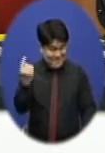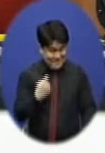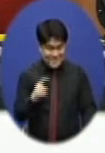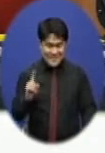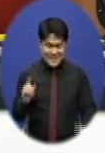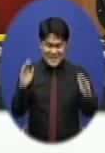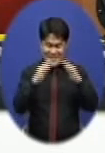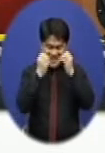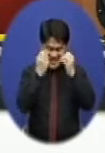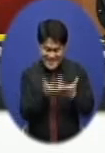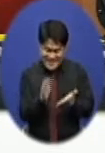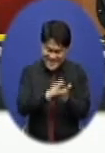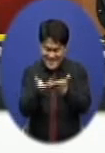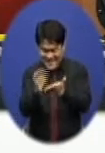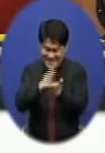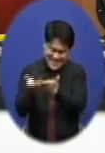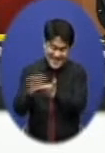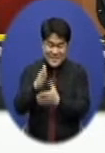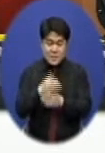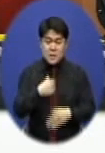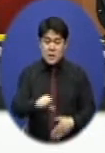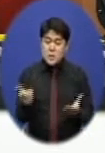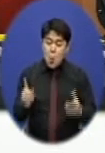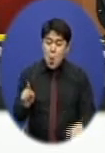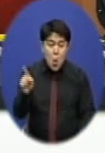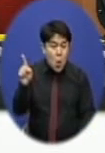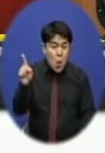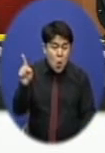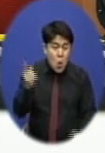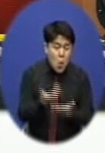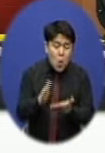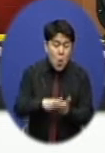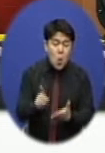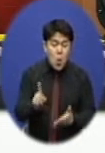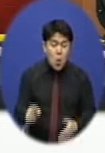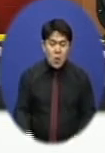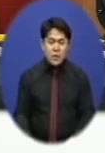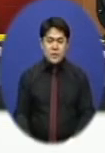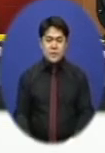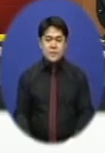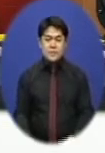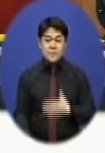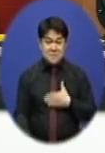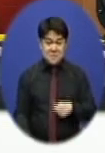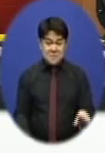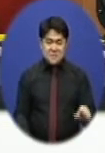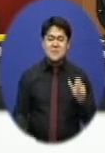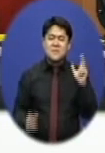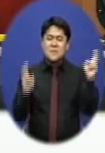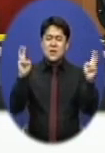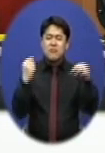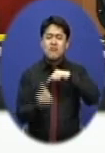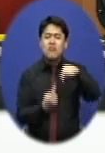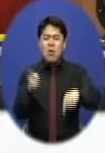지금 세단장 하시는구나. 네, 아드님이 뭐 하는데 이렇게 또 리모델링을 싹 하세요? 근데 싹 우리 아들놈이 사업을 한대요.